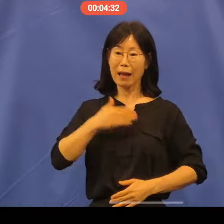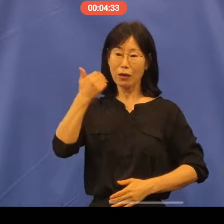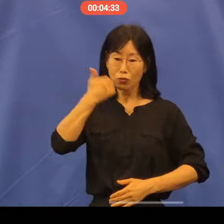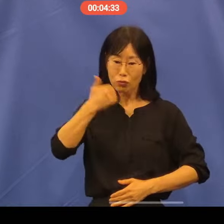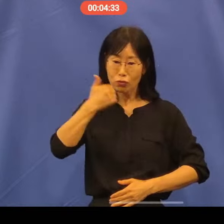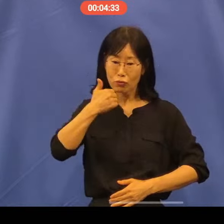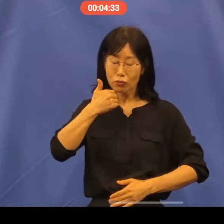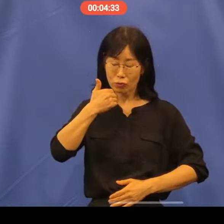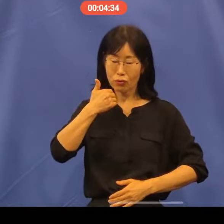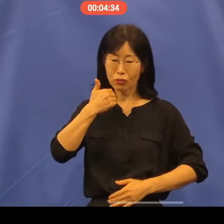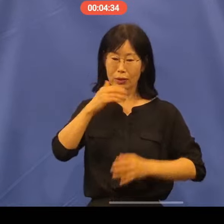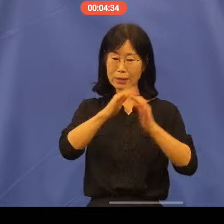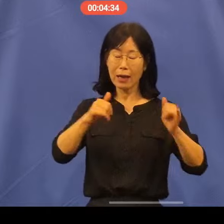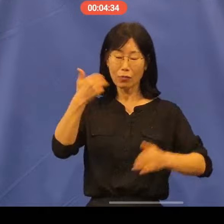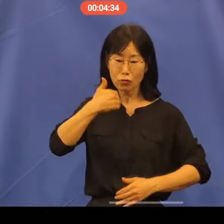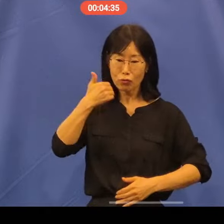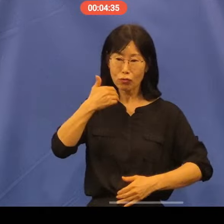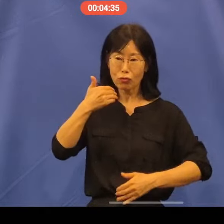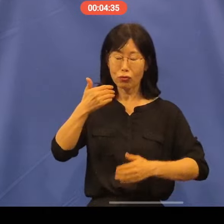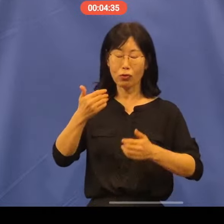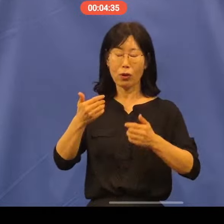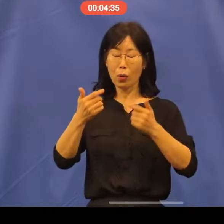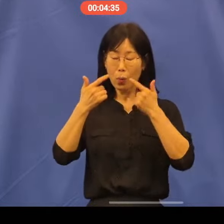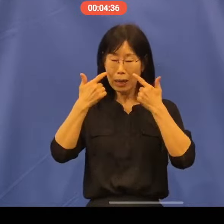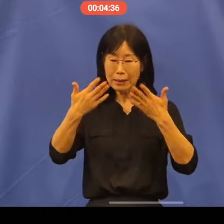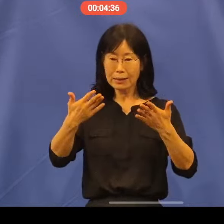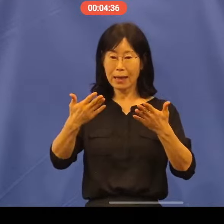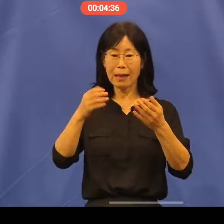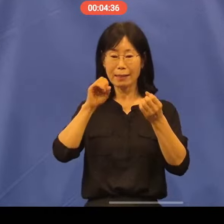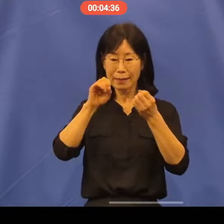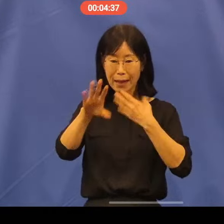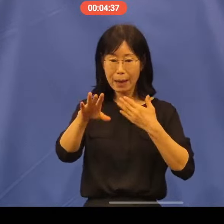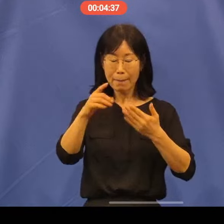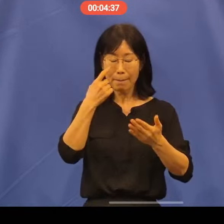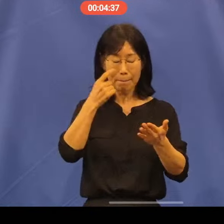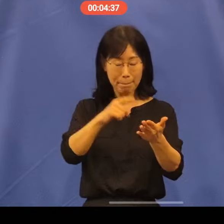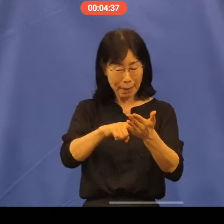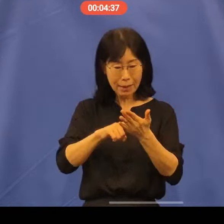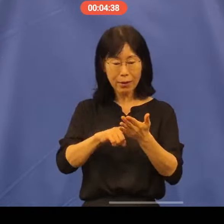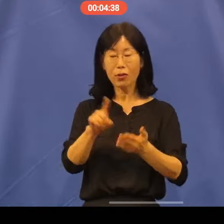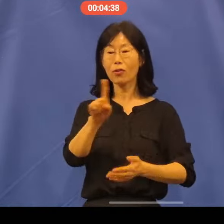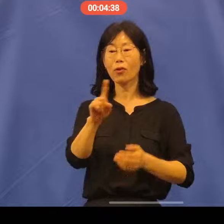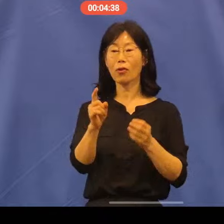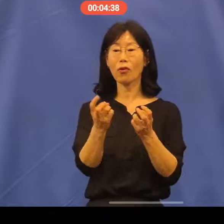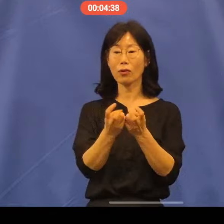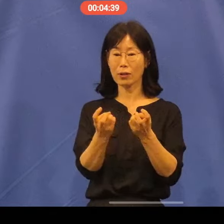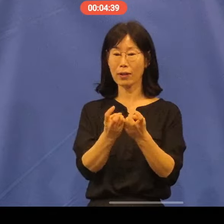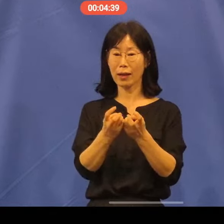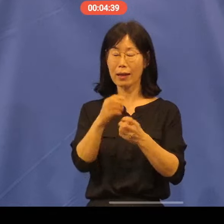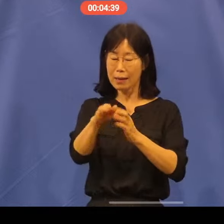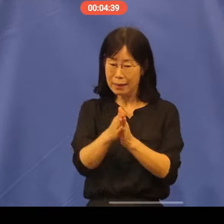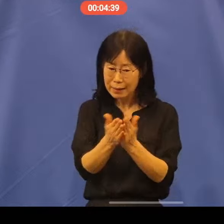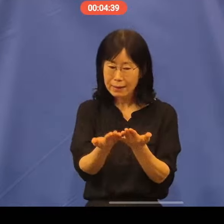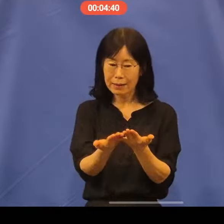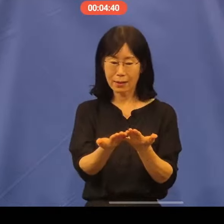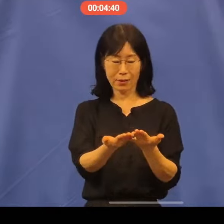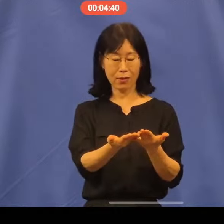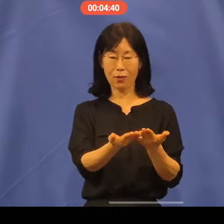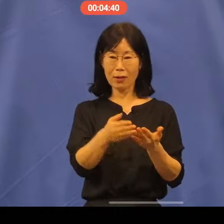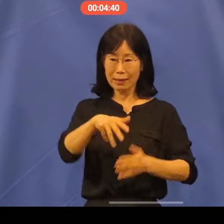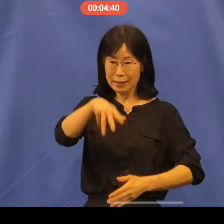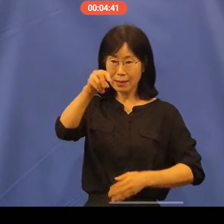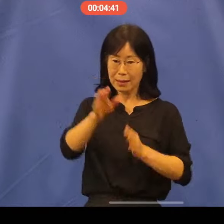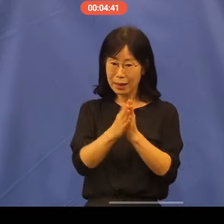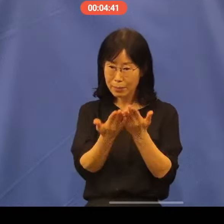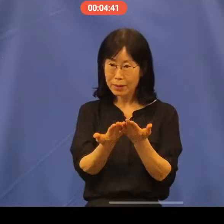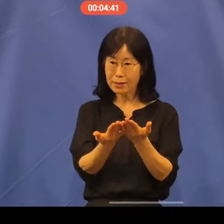오리진, 기원으로 가야 된다는 거. 출발점으로 가야 돼요. 인간의 기원, 세상의 기원은 창세기에서 밝히고 있습니다.